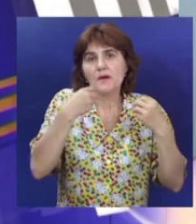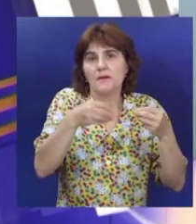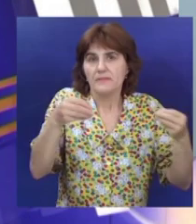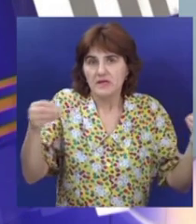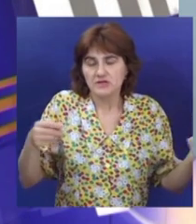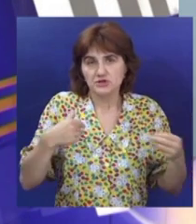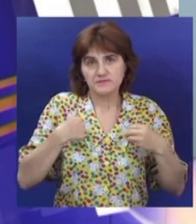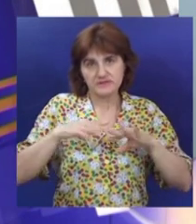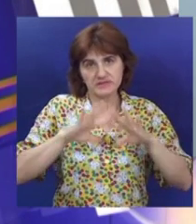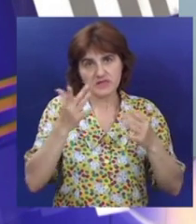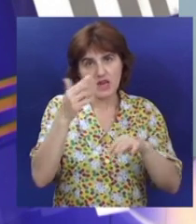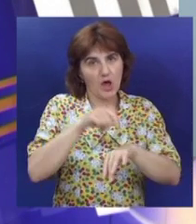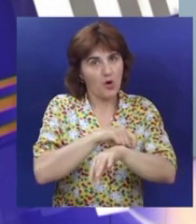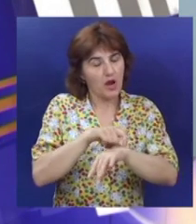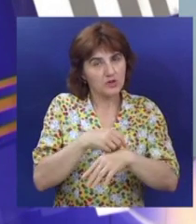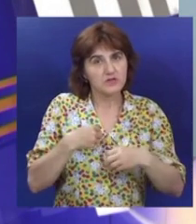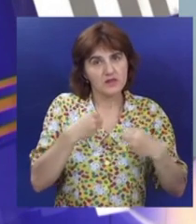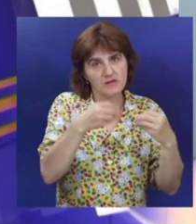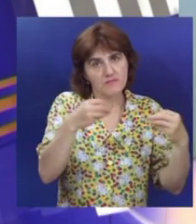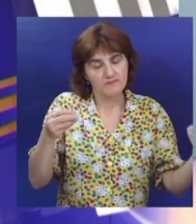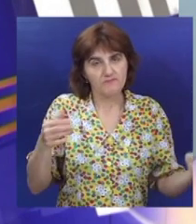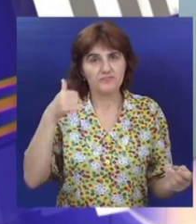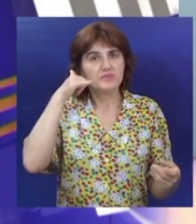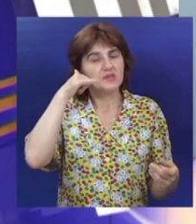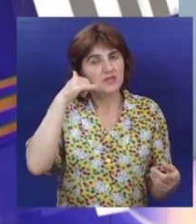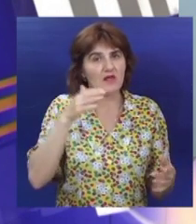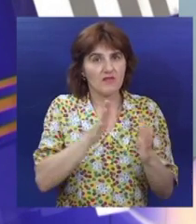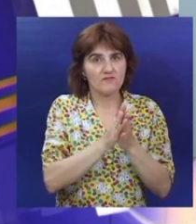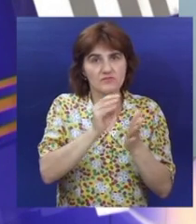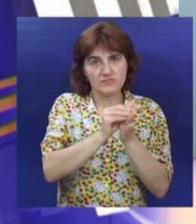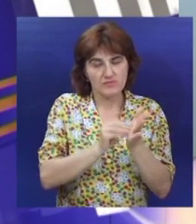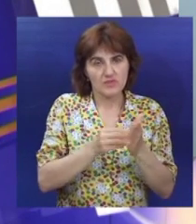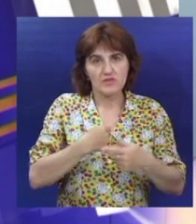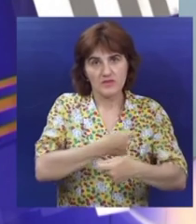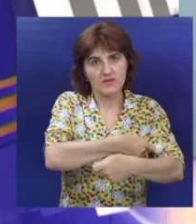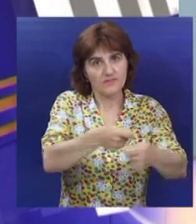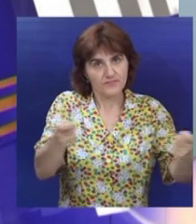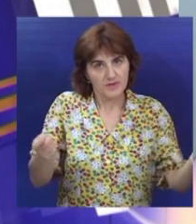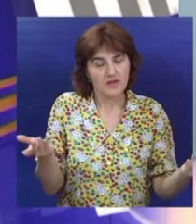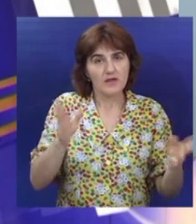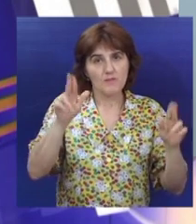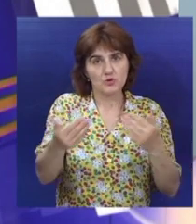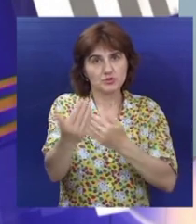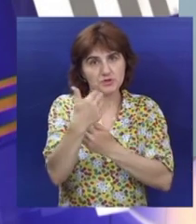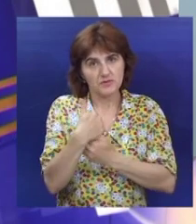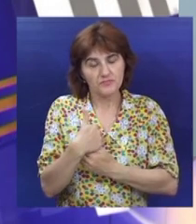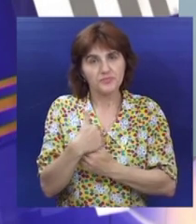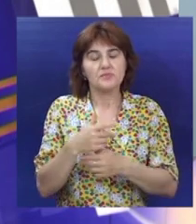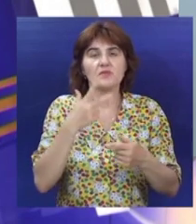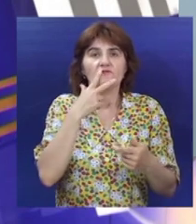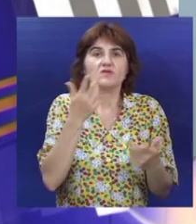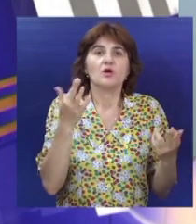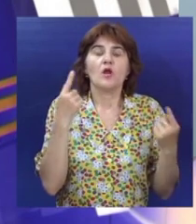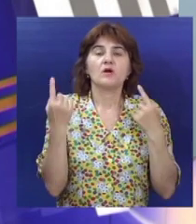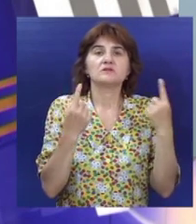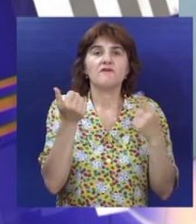znanja, koji bi želeli da provedu sa nama nekoliko sati ovde. Telefone ste verovatno već dobili koji će verovatno ići na koji se mogu javiti, pa